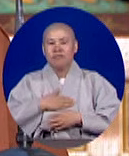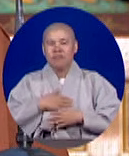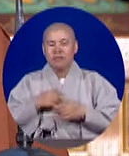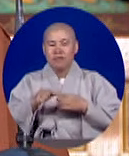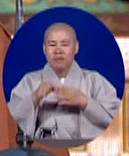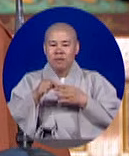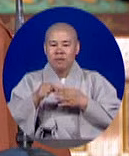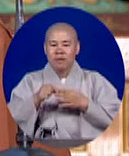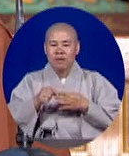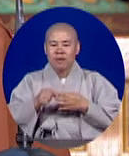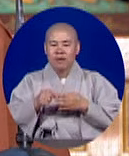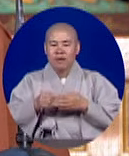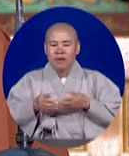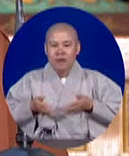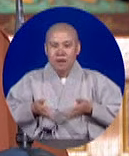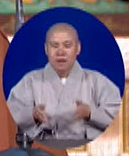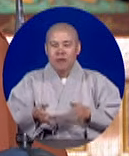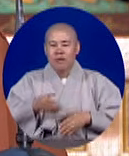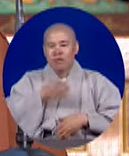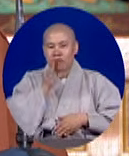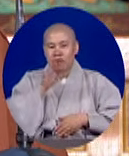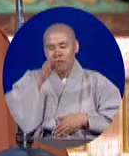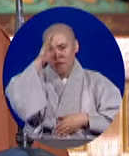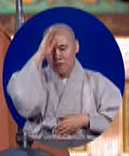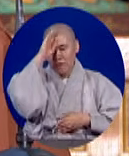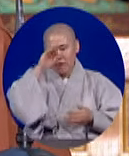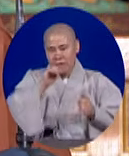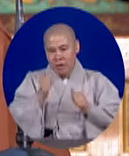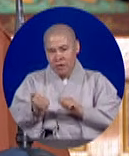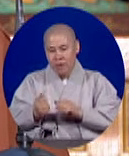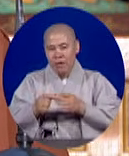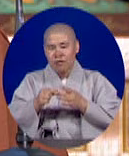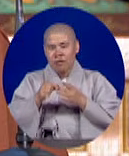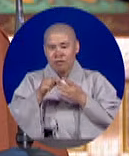첫 번째 나는 생로병사다. 두 번째 나는